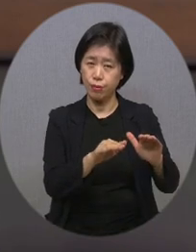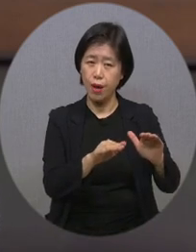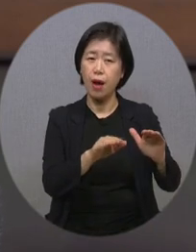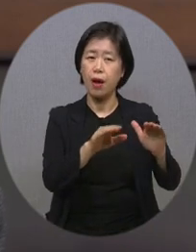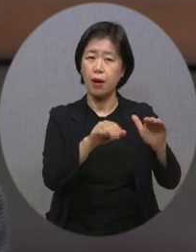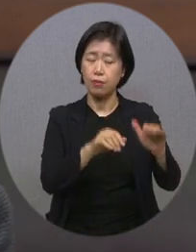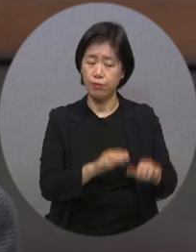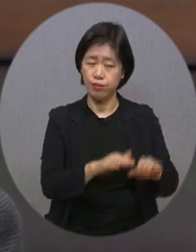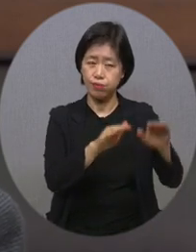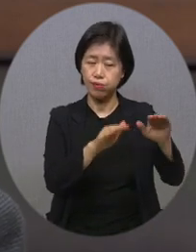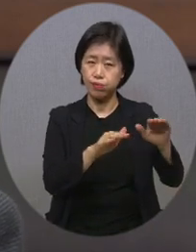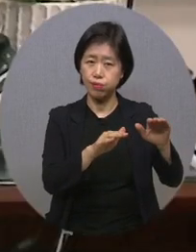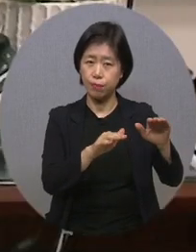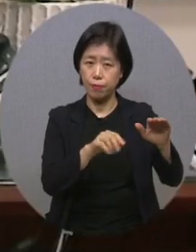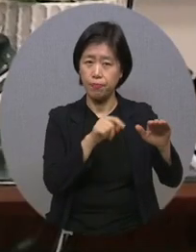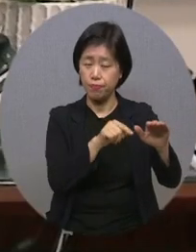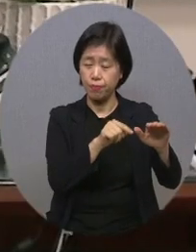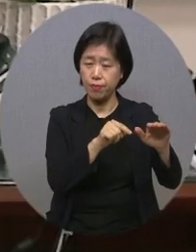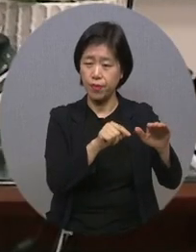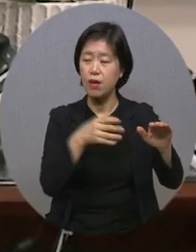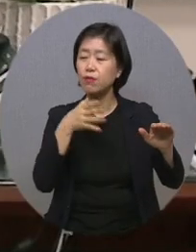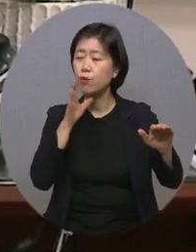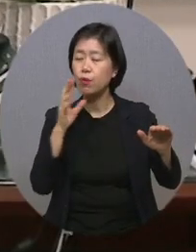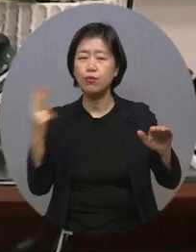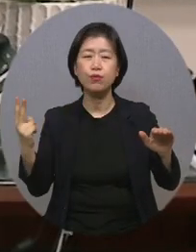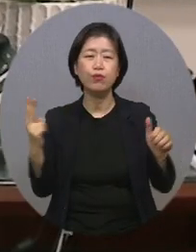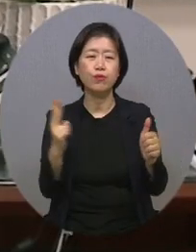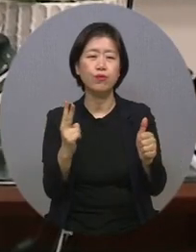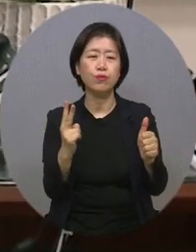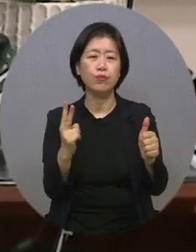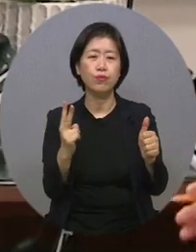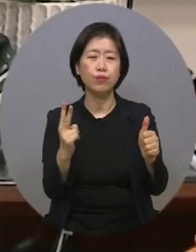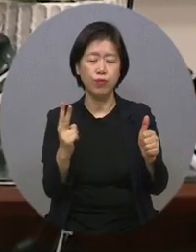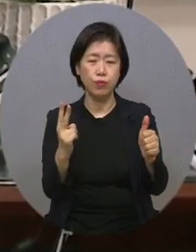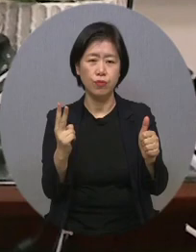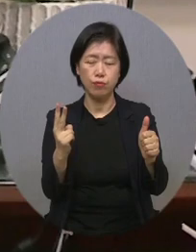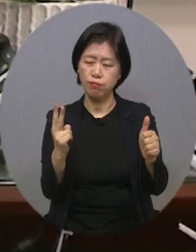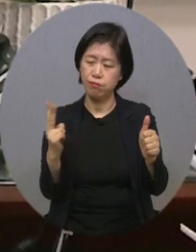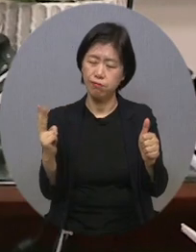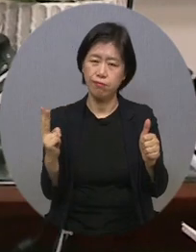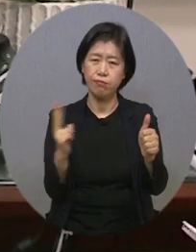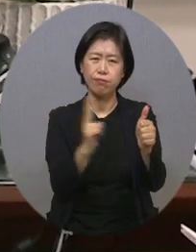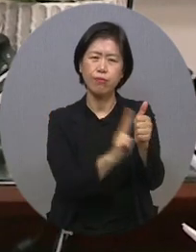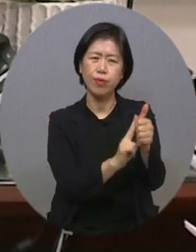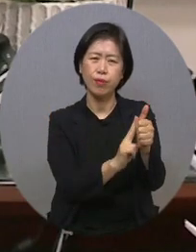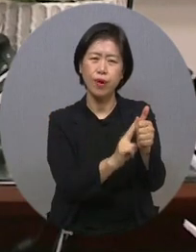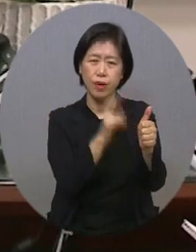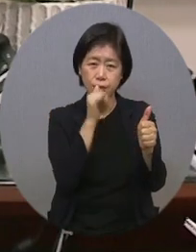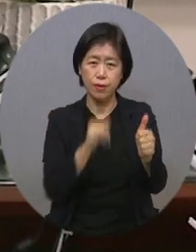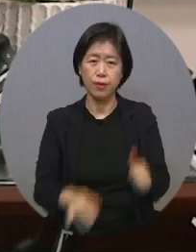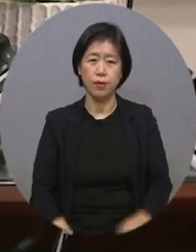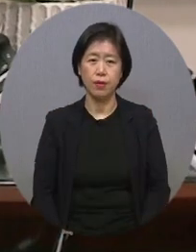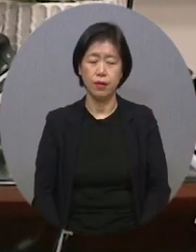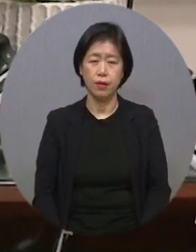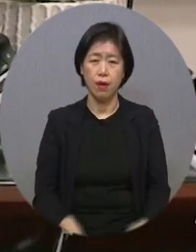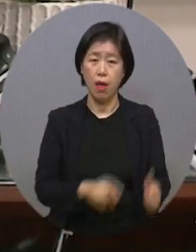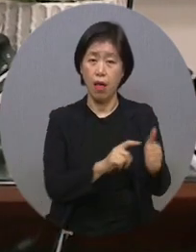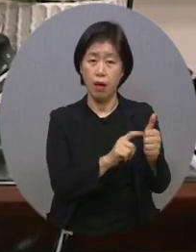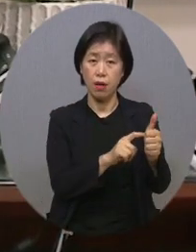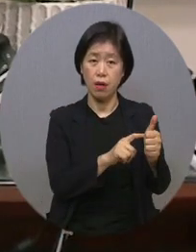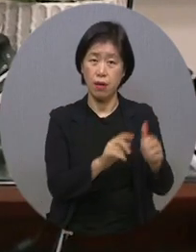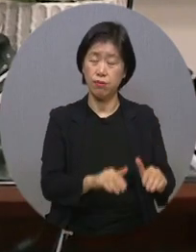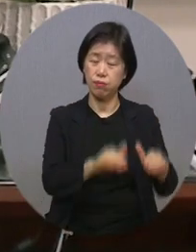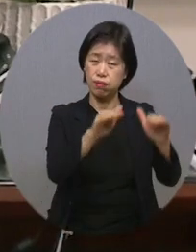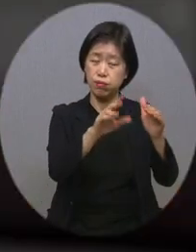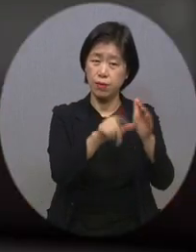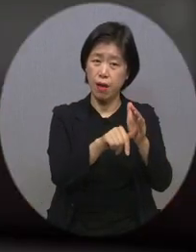태어나는 말하자면 인구 구조가 되거든요. 그렇죠. 예. 그렇게 되니까 이 친구들이 성장을 해서 기본적으로 부양가족이 두 명